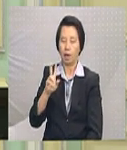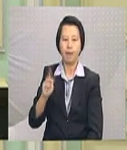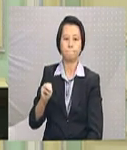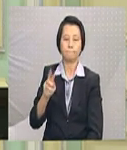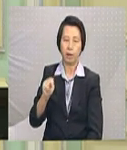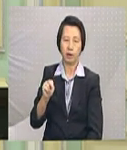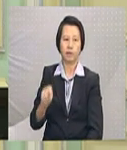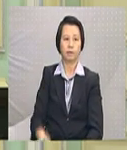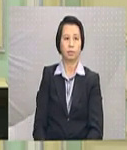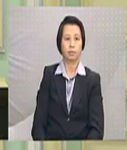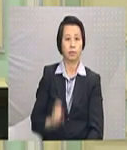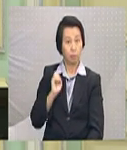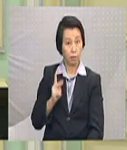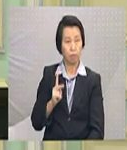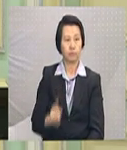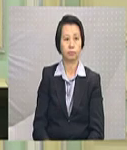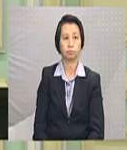Okey.